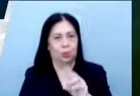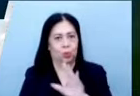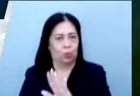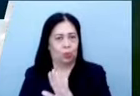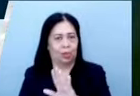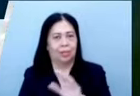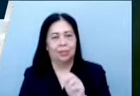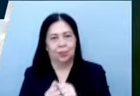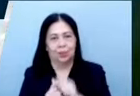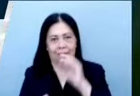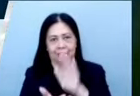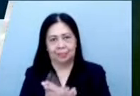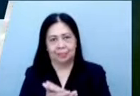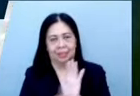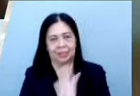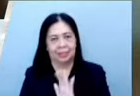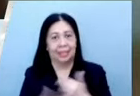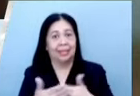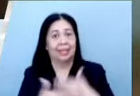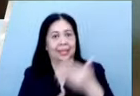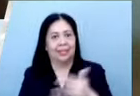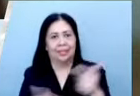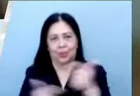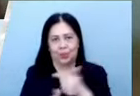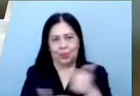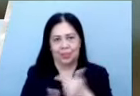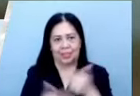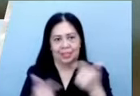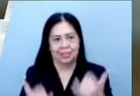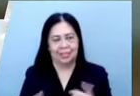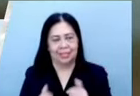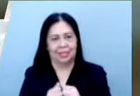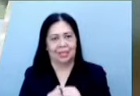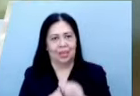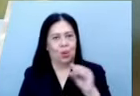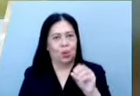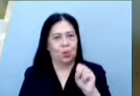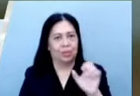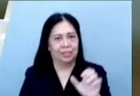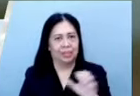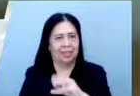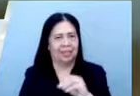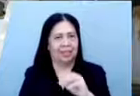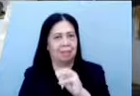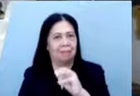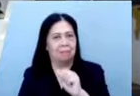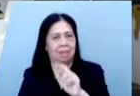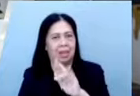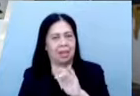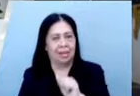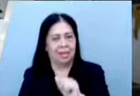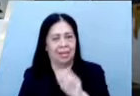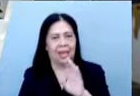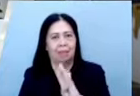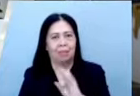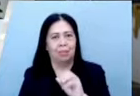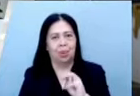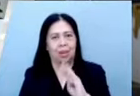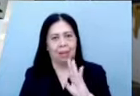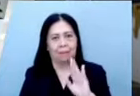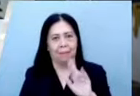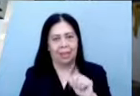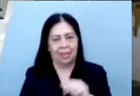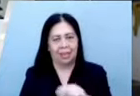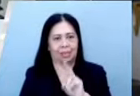Dantes. Comedy naman ang pinagsasamahan nila sa Jose and Maria's Bonggambilia 2.0. At busy rin si